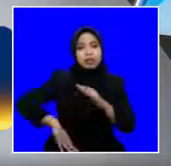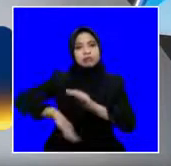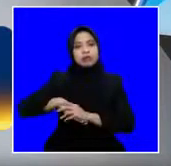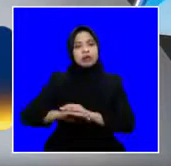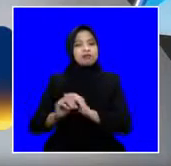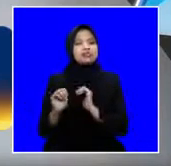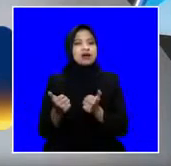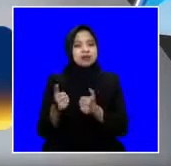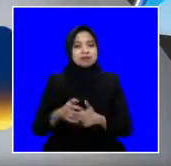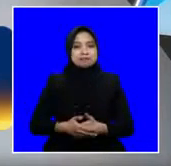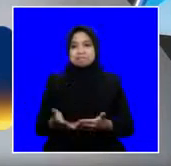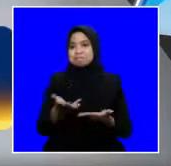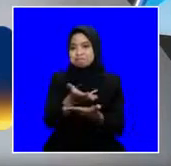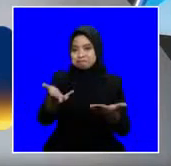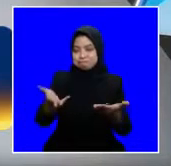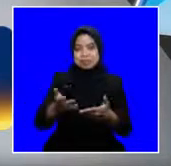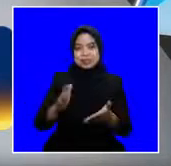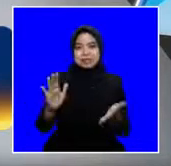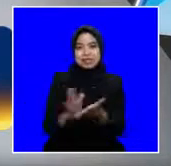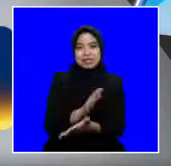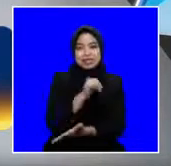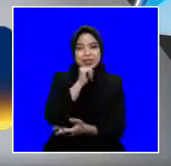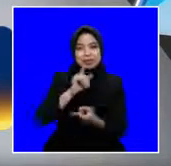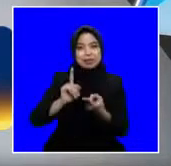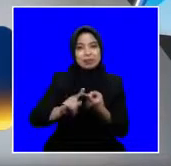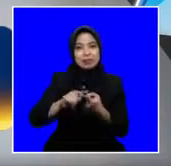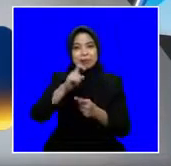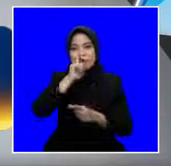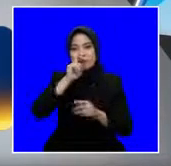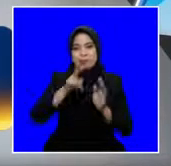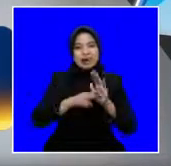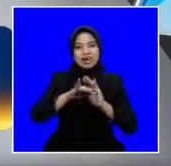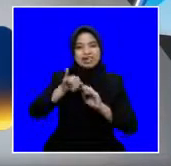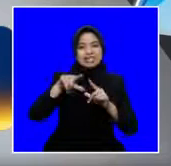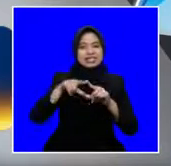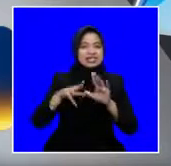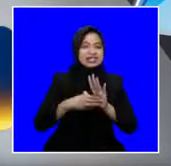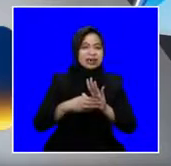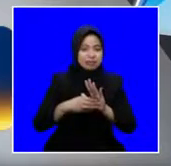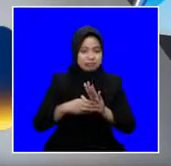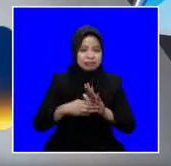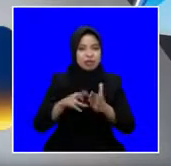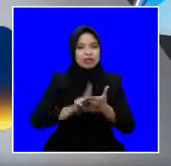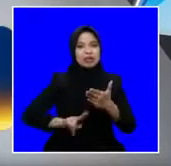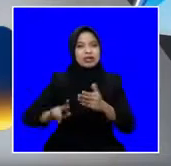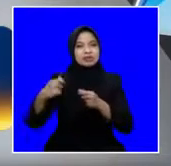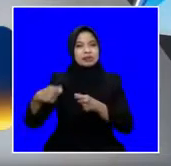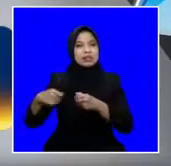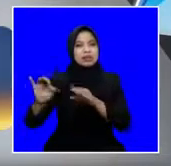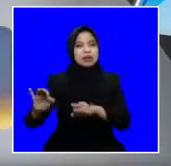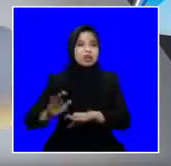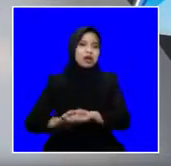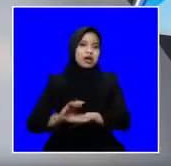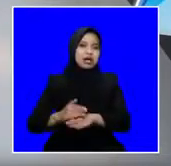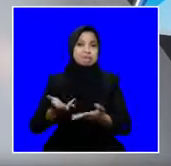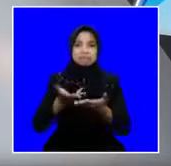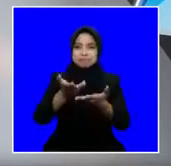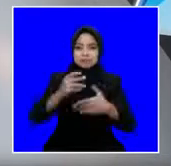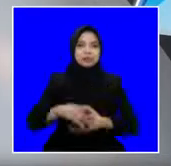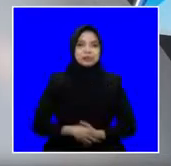maksimal? Saya memberikan kesempatan terlebih dahulu kepada Bapak Nizam, Dirjen Pendidikan Tinggi Kementerian Kebudayaan. Silakan Pak Nizam.